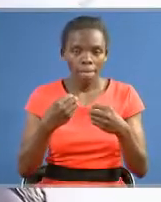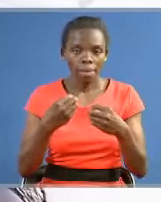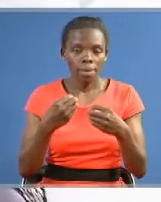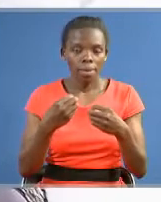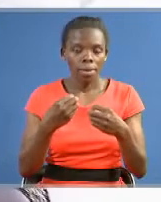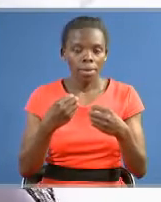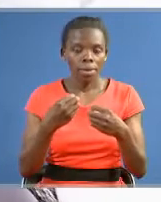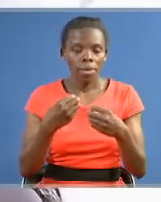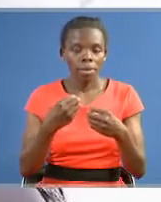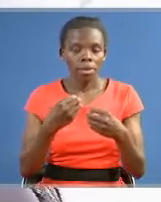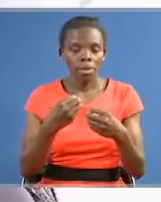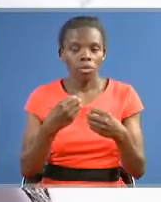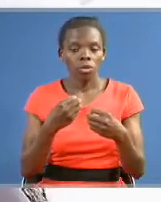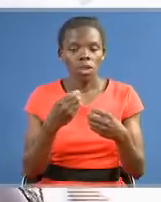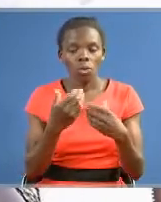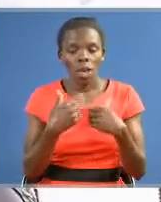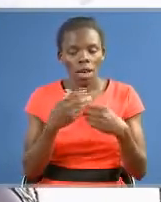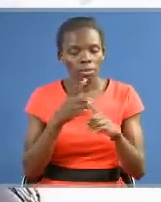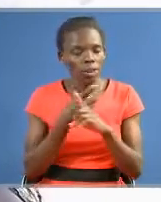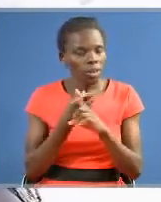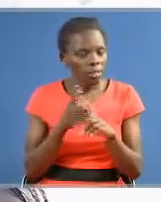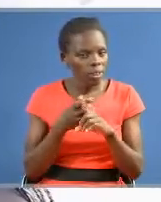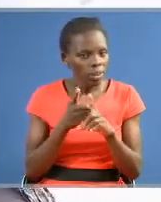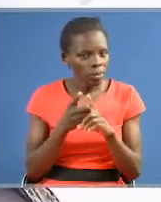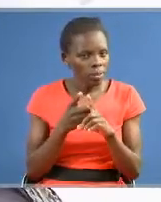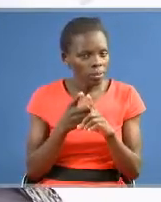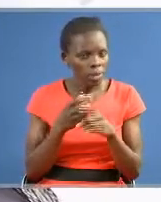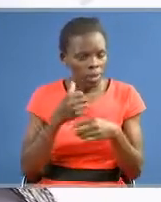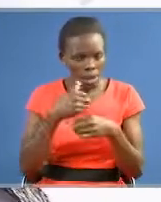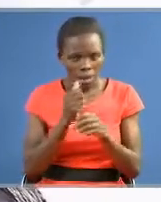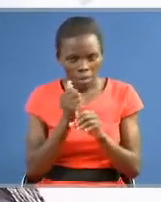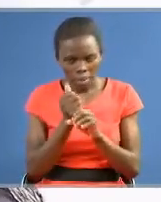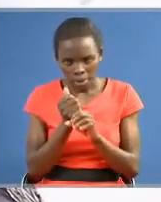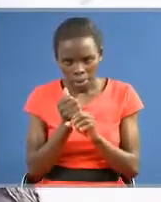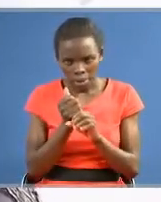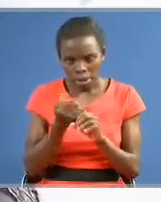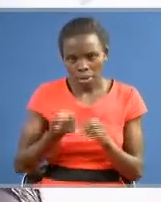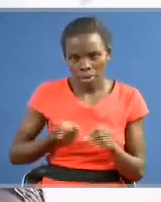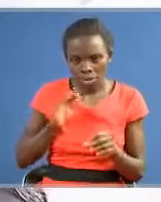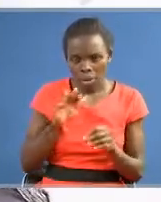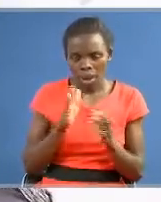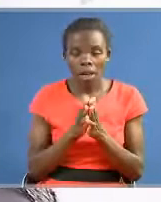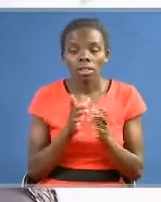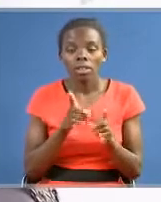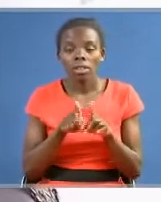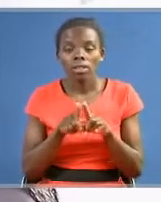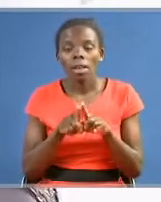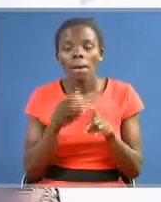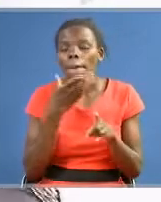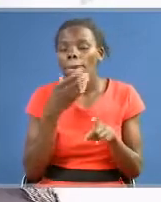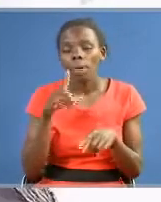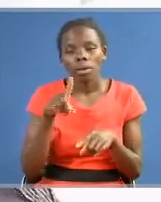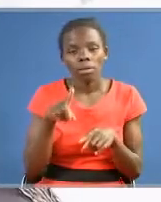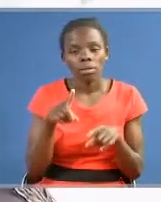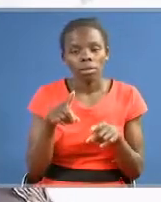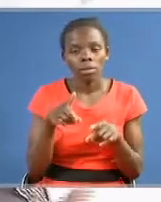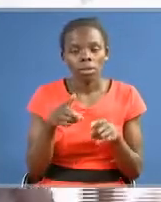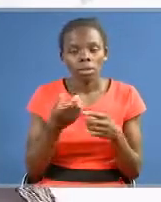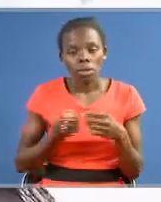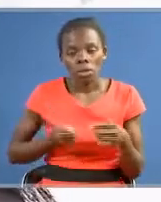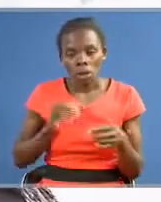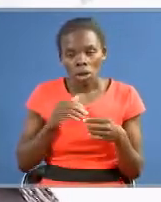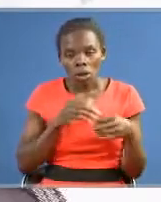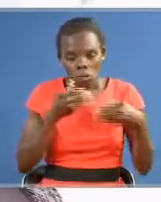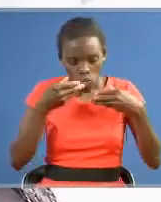Kimaumbile tuko na difference. Kuna venye wanaume wameumbwa na wanawake wameumbika. Kuna zile kazi ule mwanamke amepata mtoto